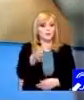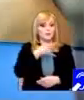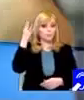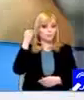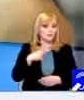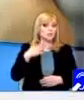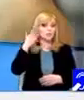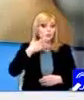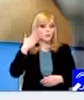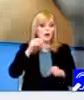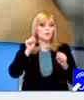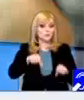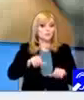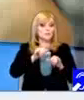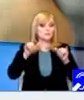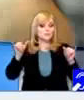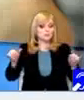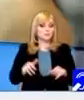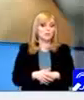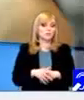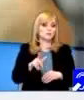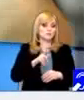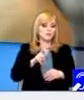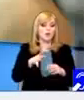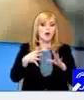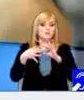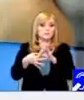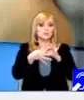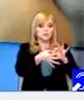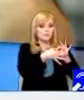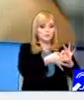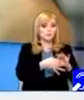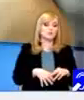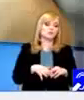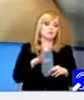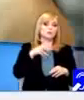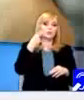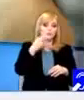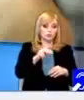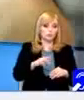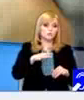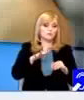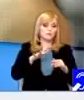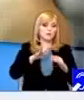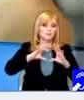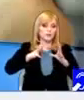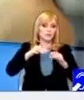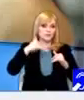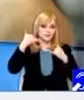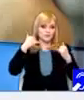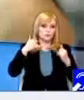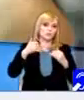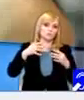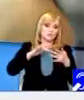Republica Moldova și România ar putea dezvolta un mecanism de interconectare informațională prin intermediul Consiliului Consultativ Media.